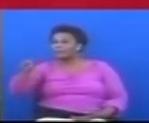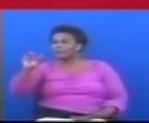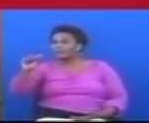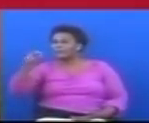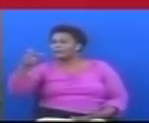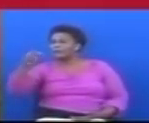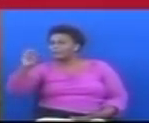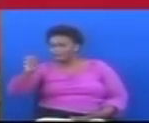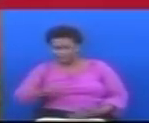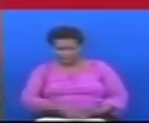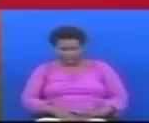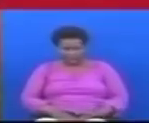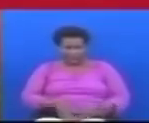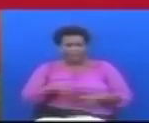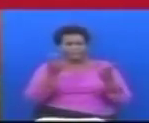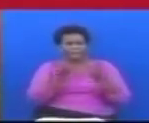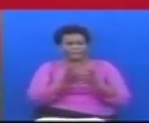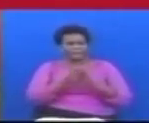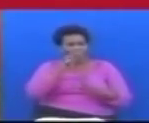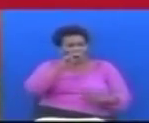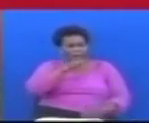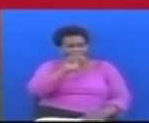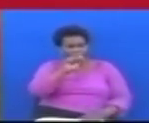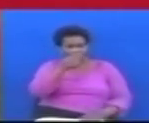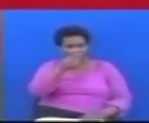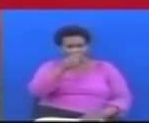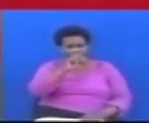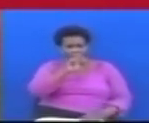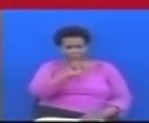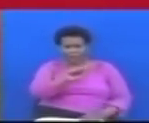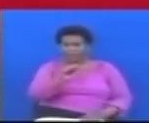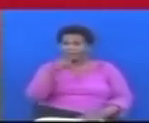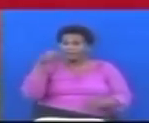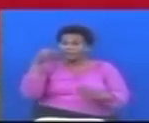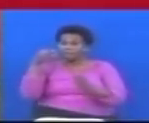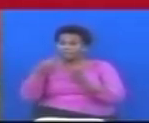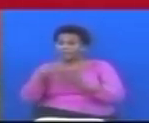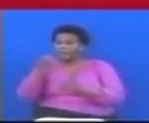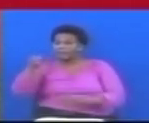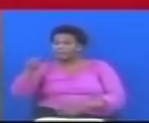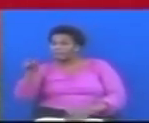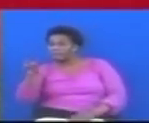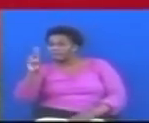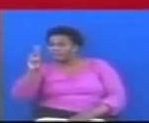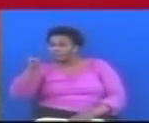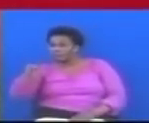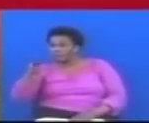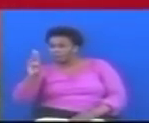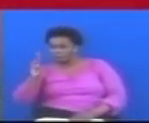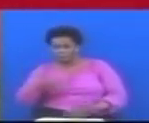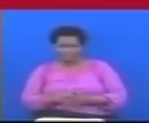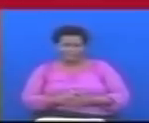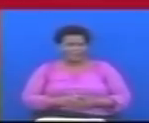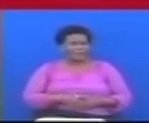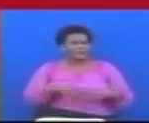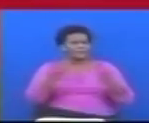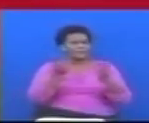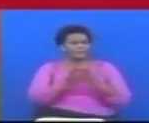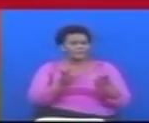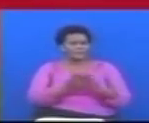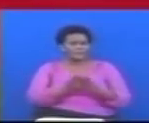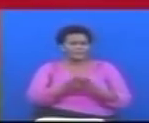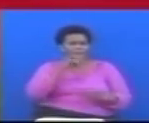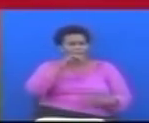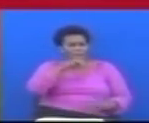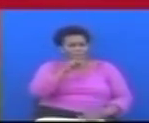tena kutoka Nata tutakwenda mpaka Mgumu, lakini tunatazama pia kujenga barabara kutoka maeneo ya Mgumu kwenda Tabora B